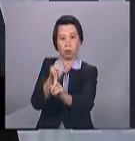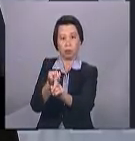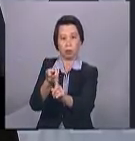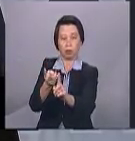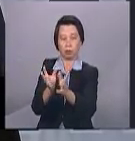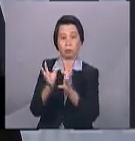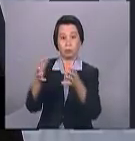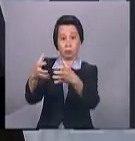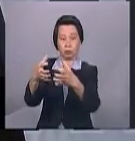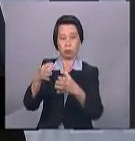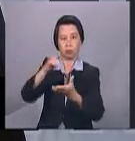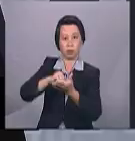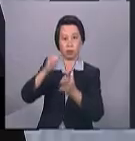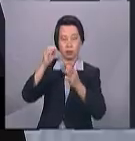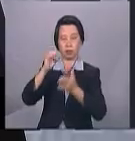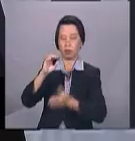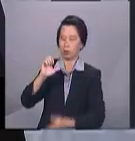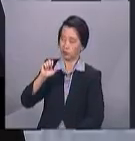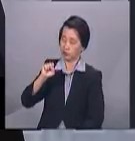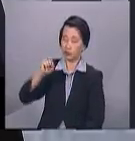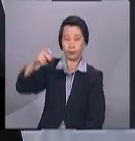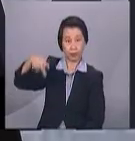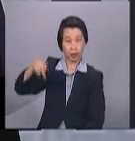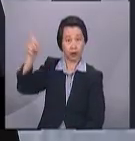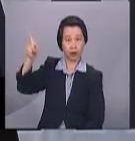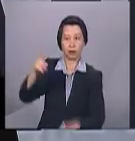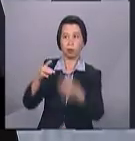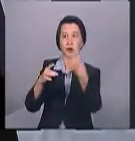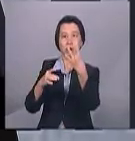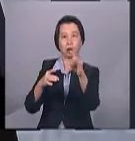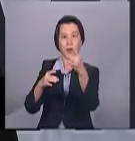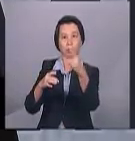perhimpunan di Negeri Petaling yang disaring